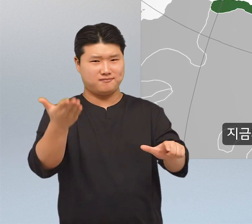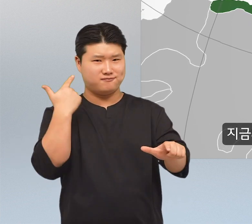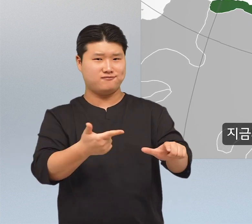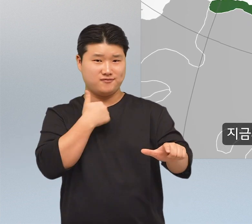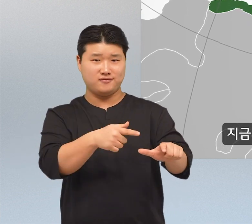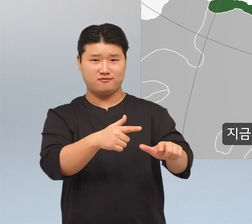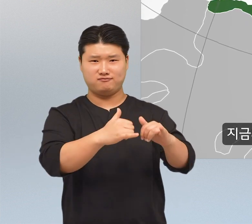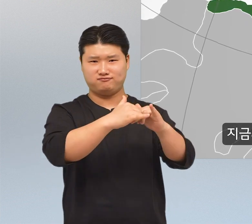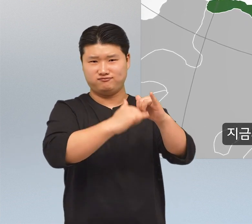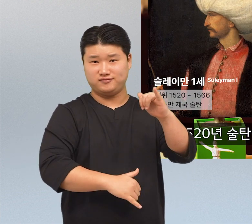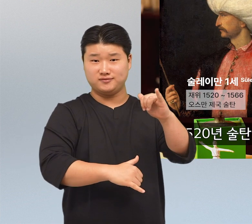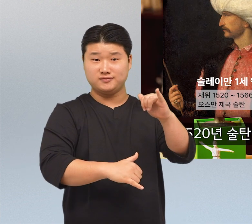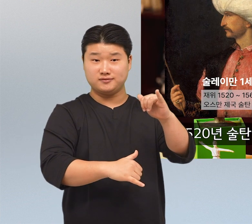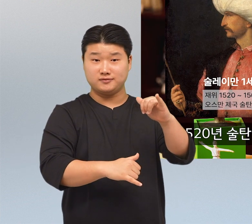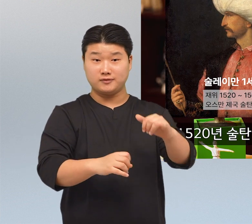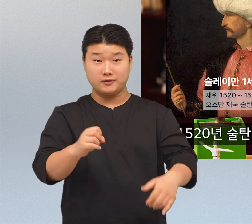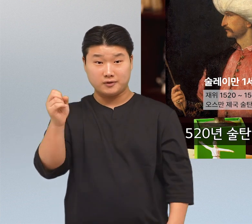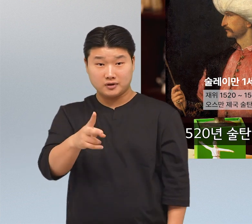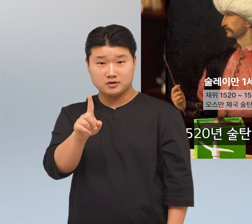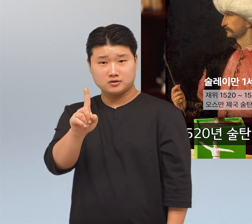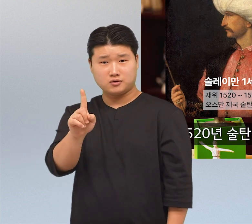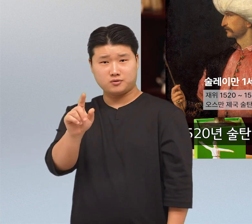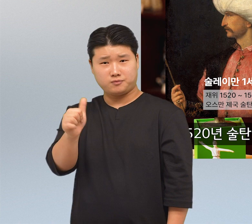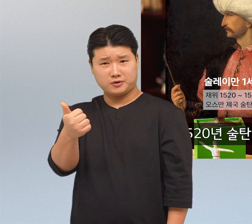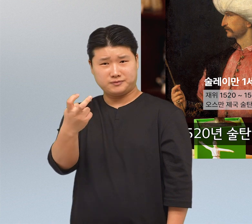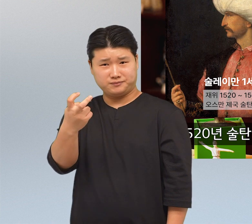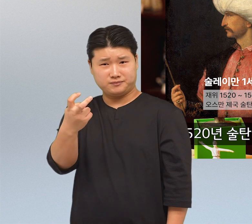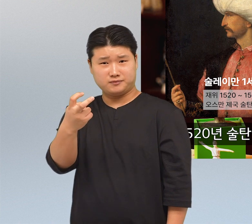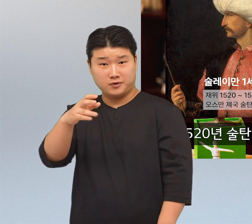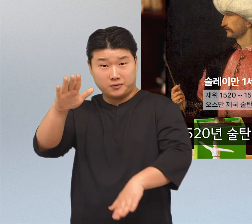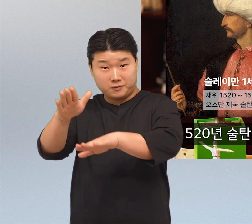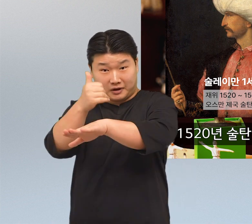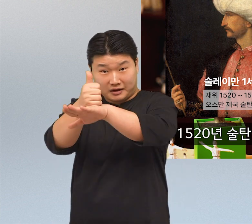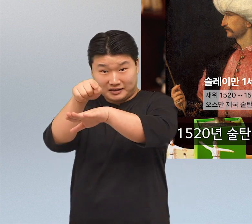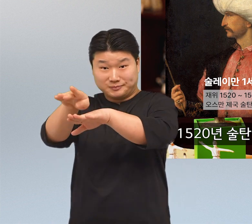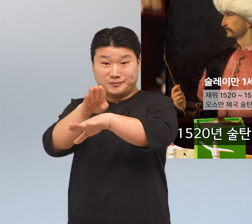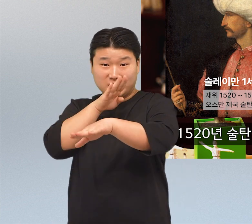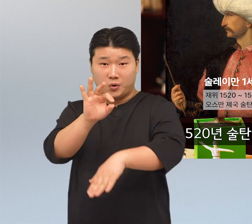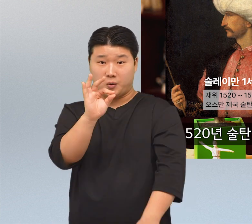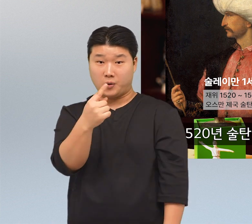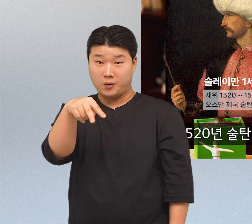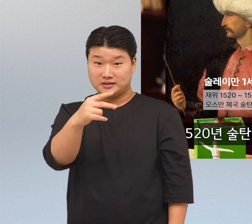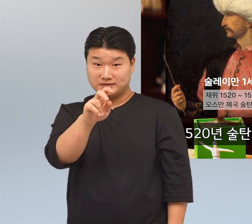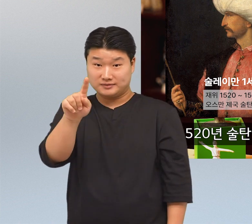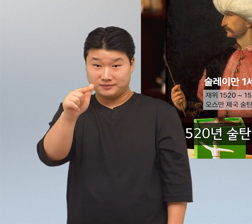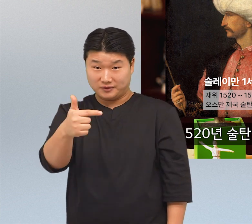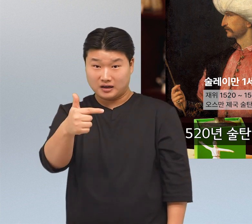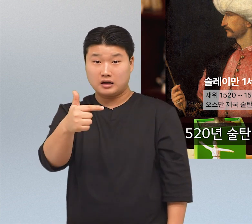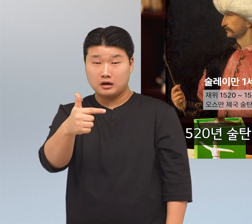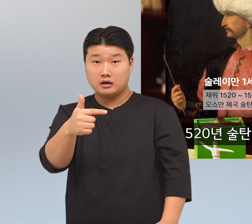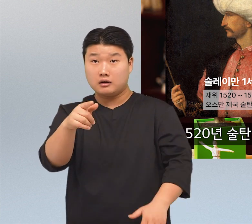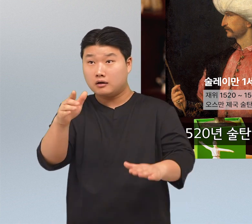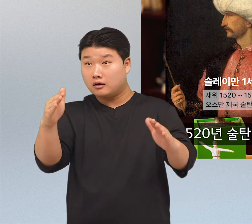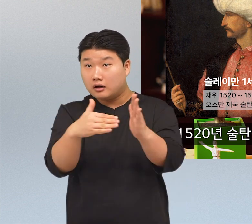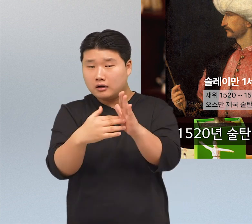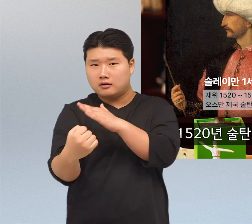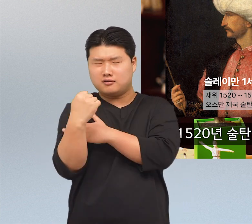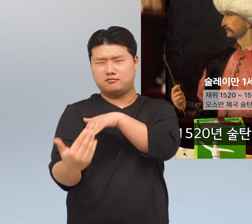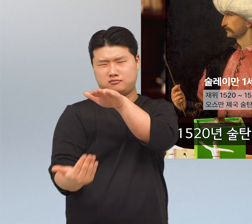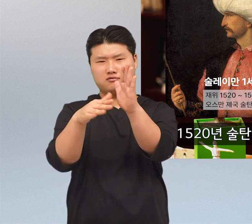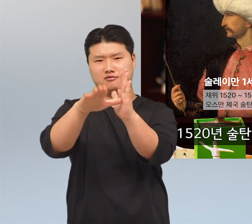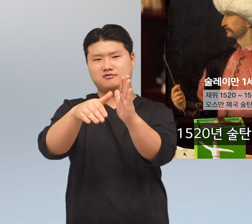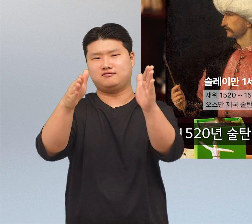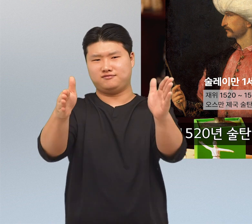영토를 넓혔습니다. 1520년 술탄이 된 술레이만 1세는 오스만 제국의